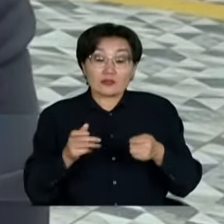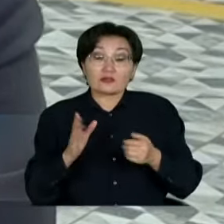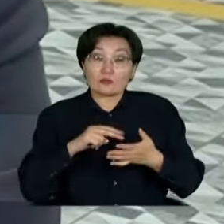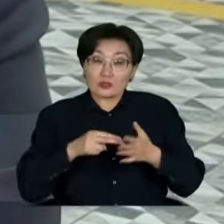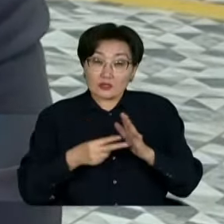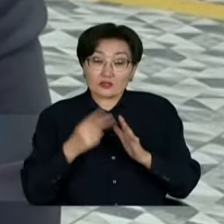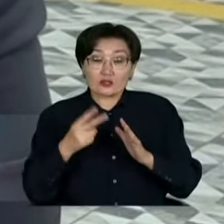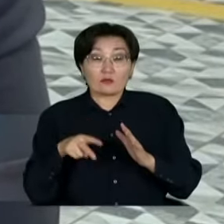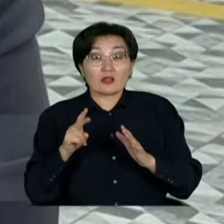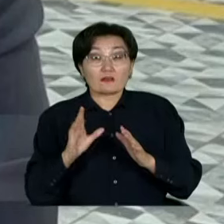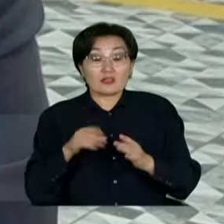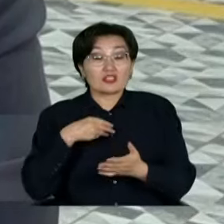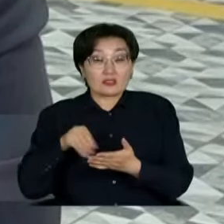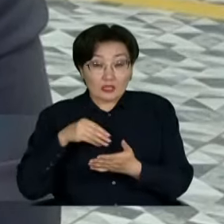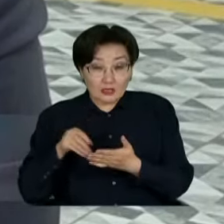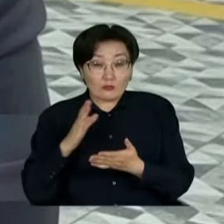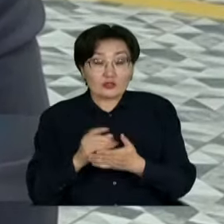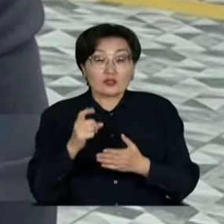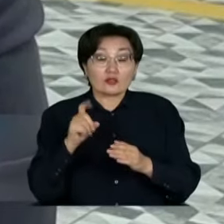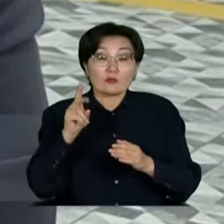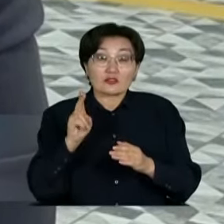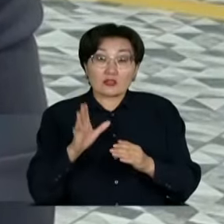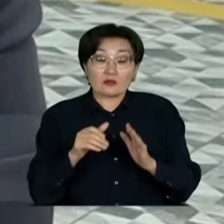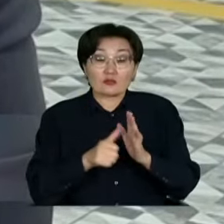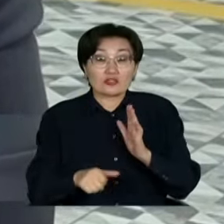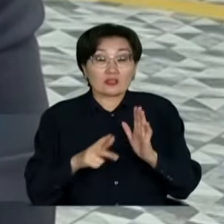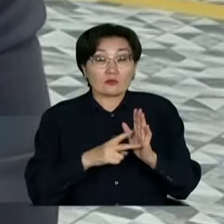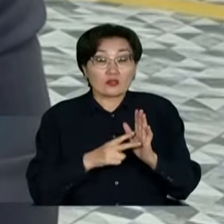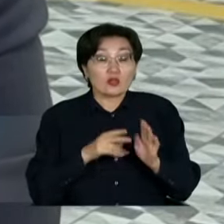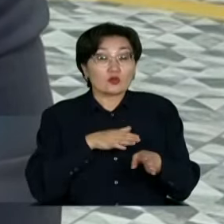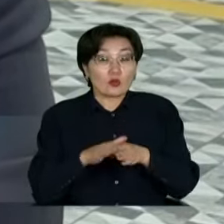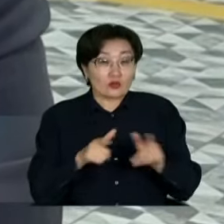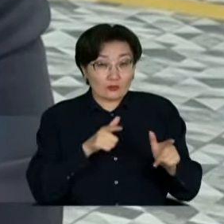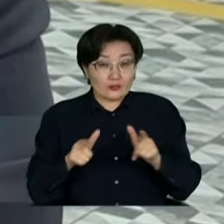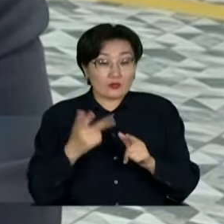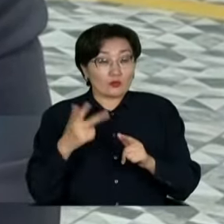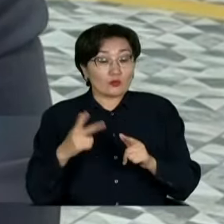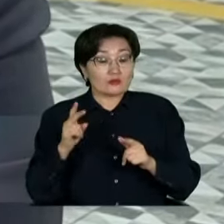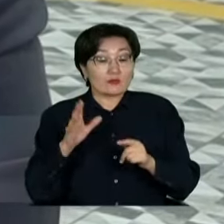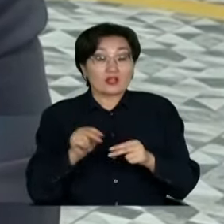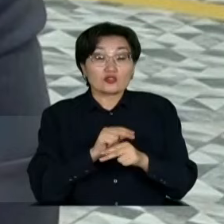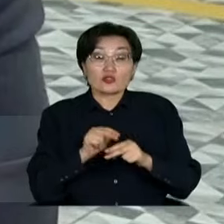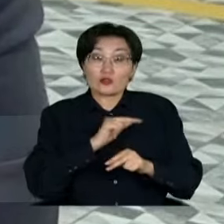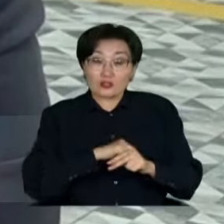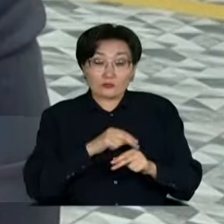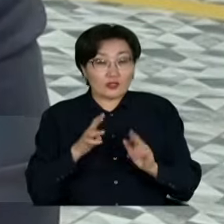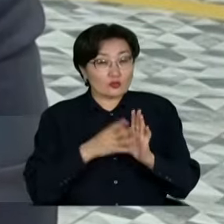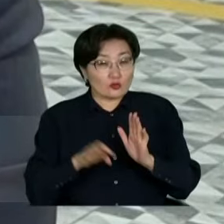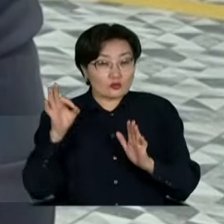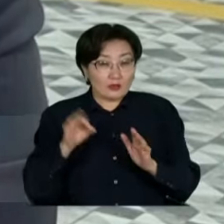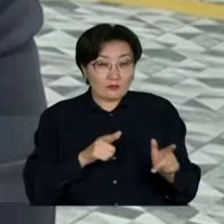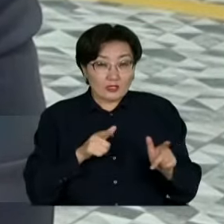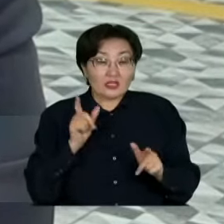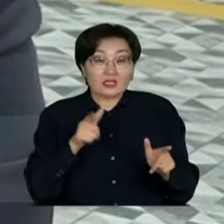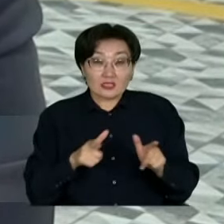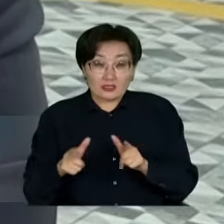оның 20-сын біз сатып алдық. Ал 100 пәтердің 67-сі толық дайын, 33 пәтердің жөндеу жұмыстары 90%-ға